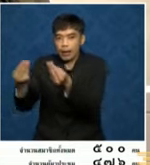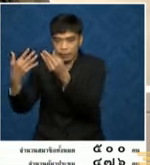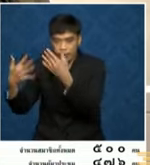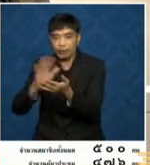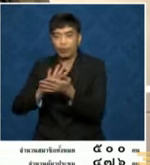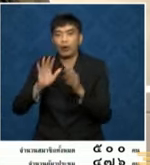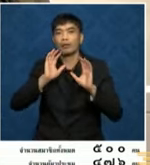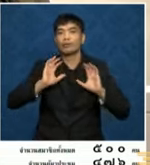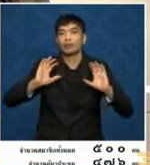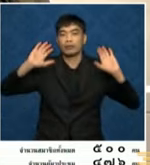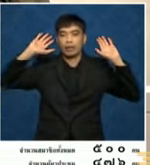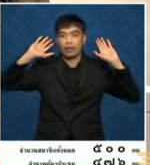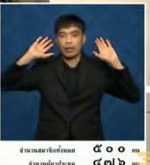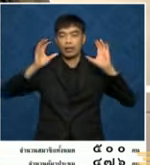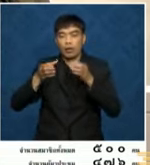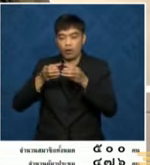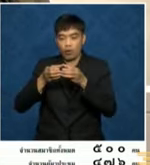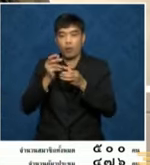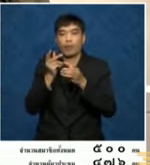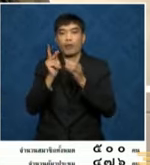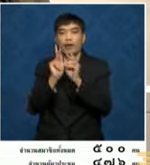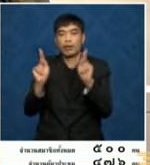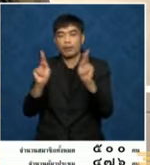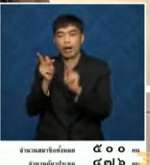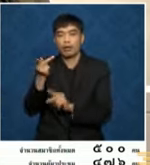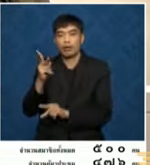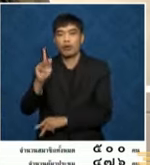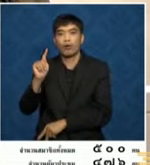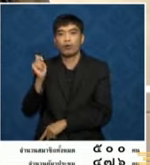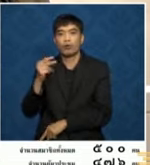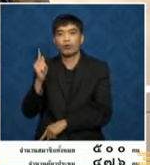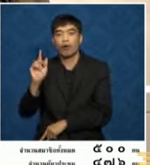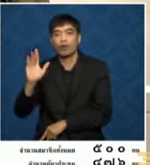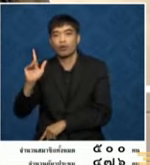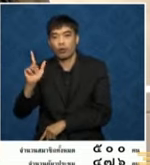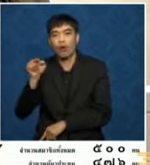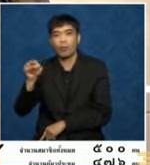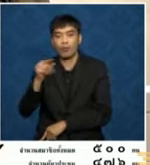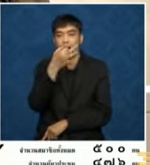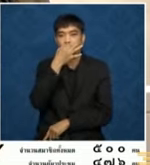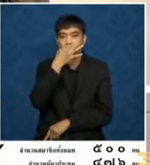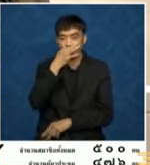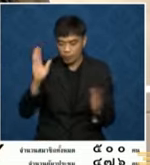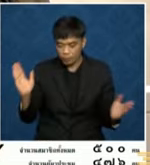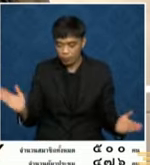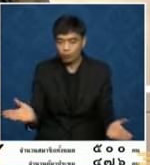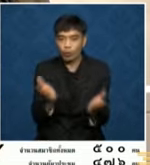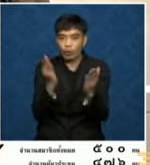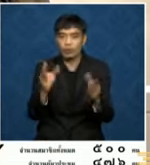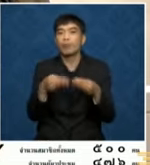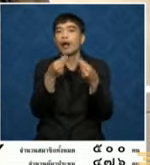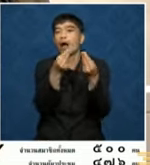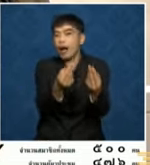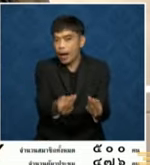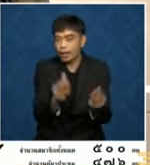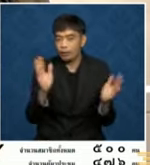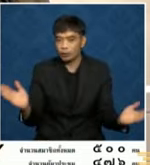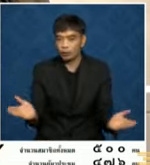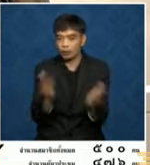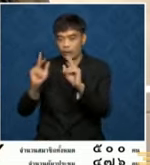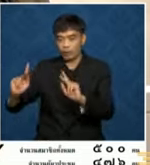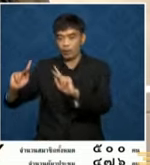การนะครับคือคณะกรรมการคทช.เนี่ยยังส่งเสริมอาชีพโดยมอบหมายให้กระทรวงเกษตรนะครับไปส่งเสริมอา